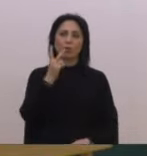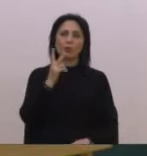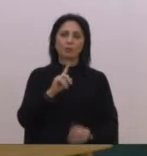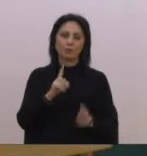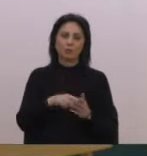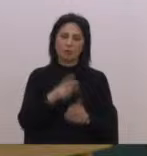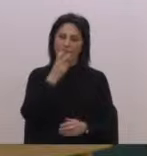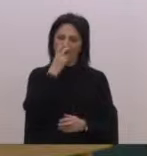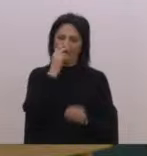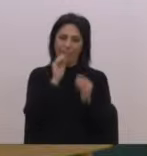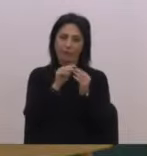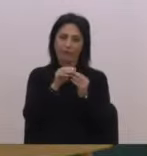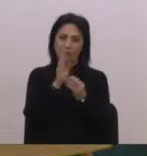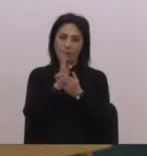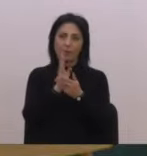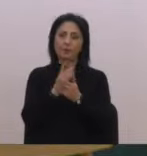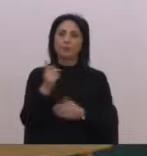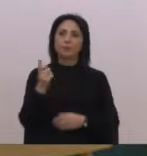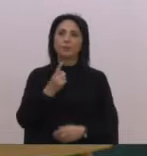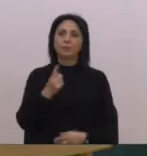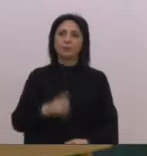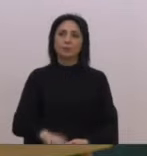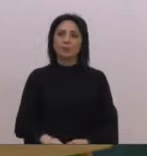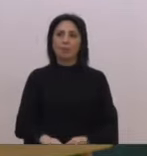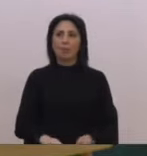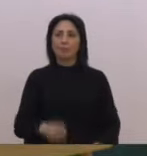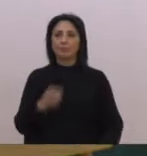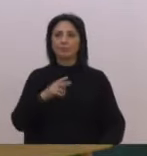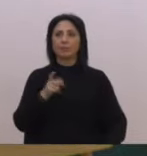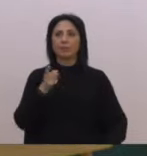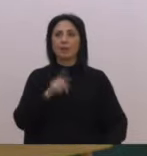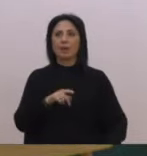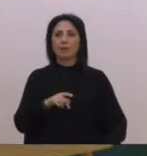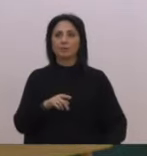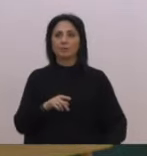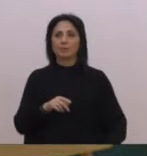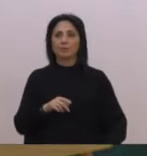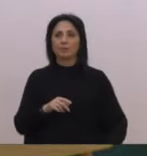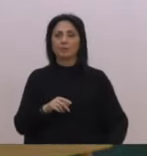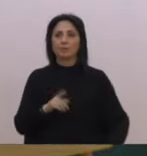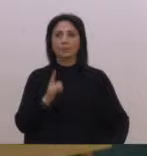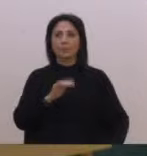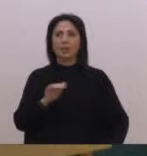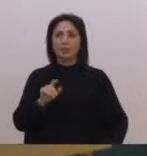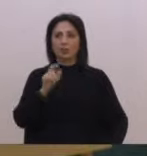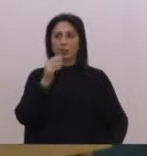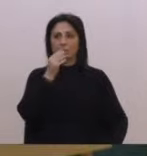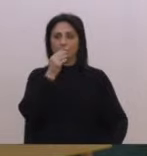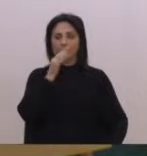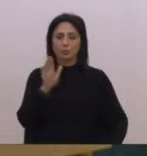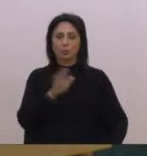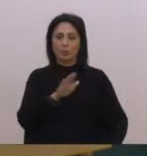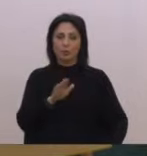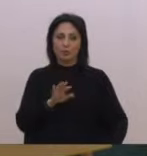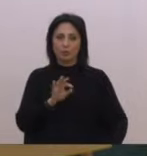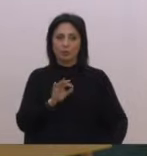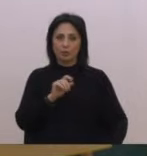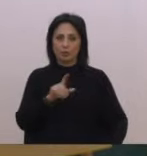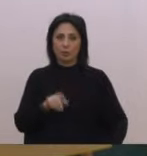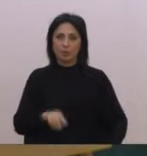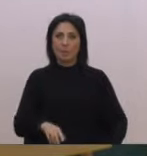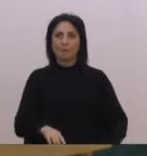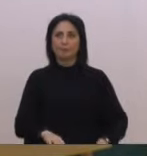საკითხზე დაგელაპარაკებით. პირველი, ეს ეხება ბავშვების უფასო კვებას